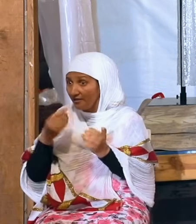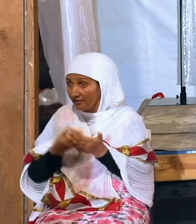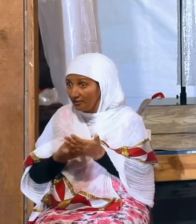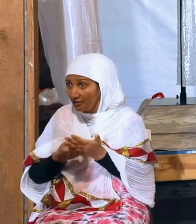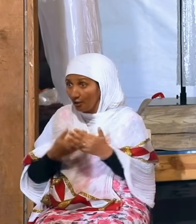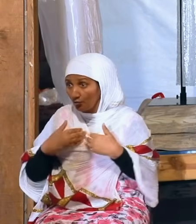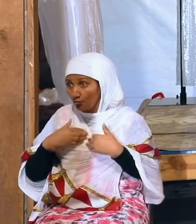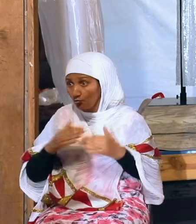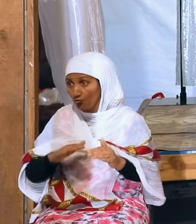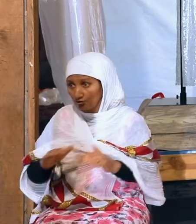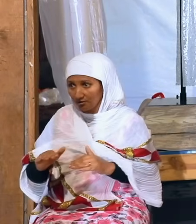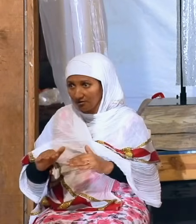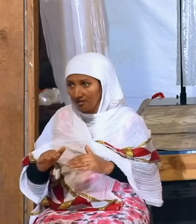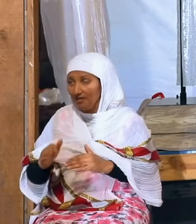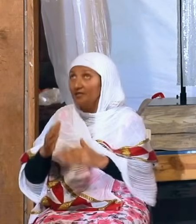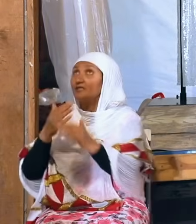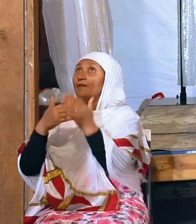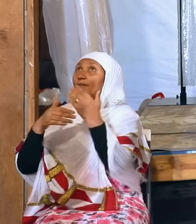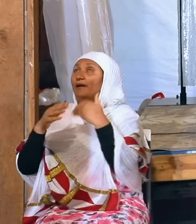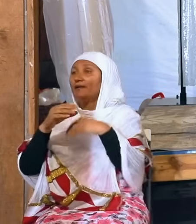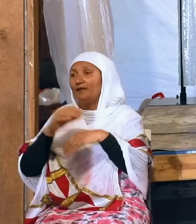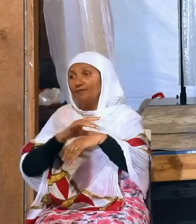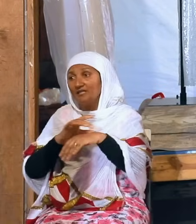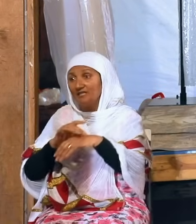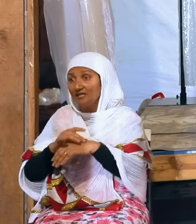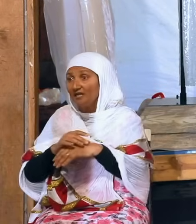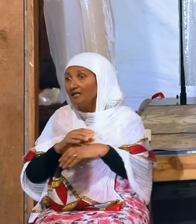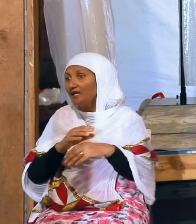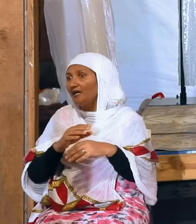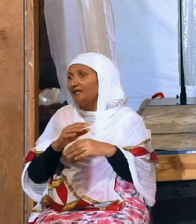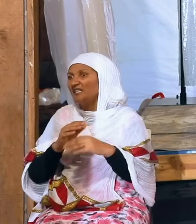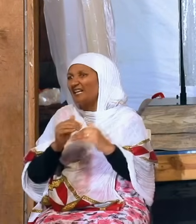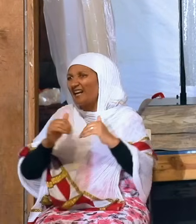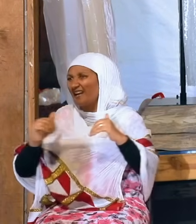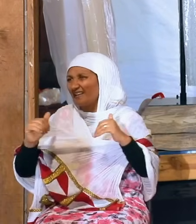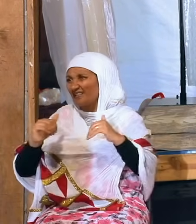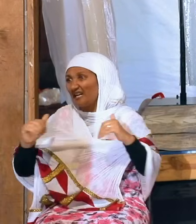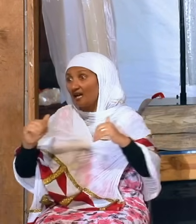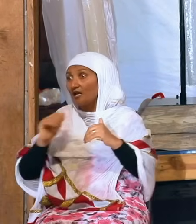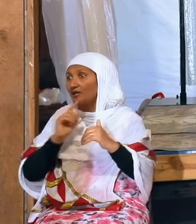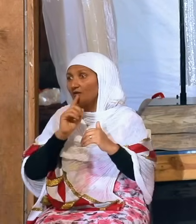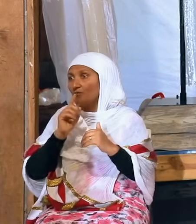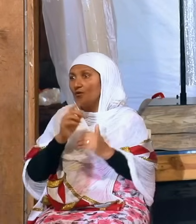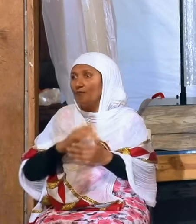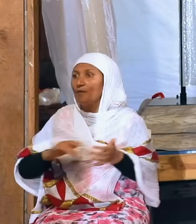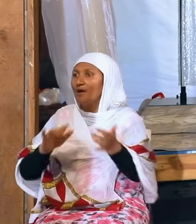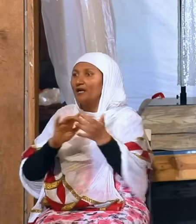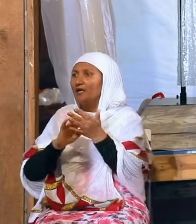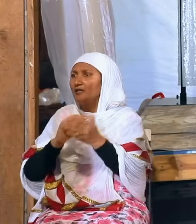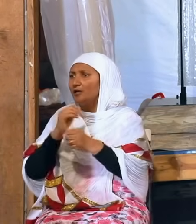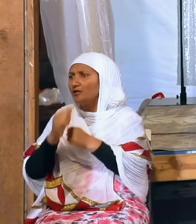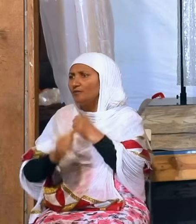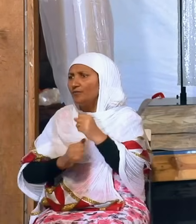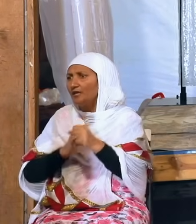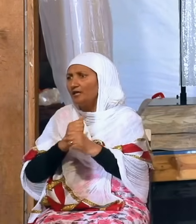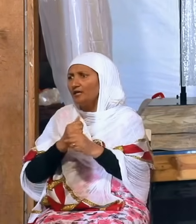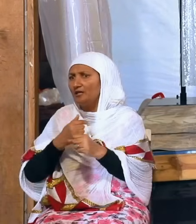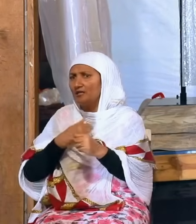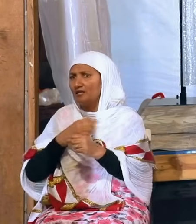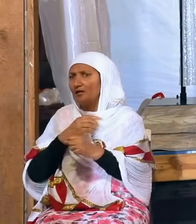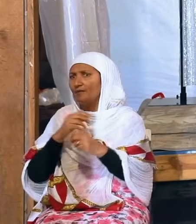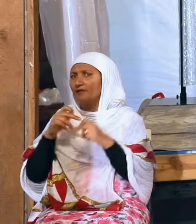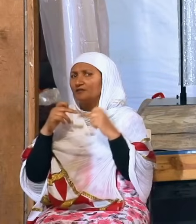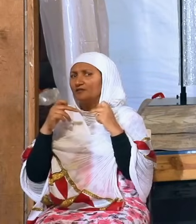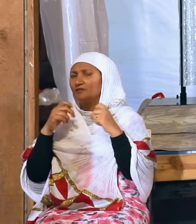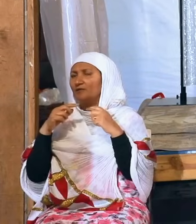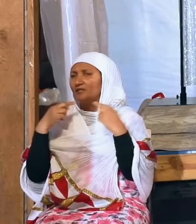ያህል የተራራቀ ነው እንደው በመካከለኛ እድሜ መካከለኛ እድሜ ምናልባት የኔና የቀሲስ አይነት ከሆነ እንኳን